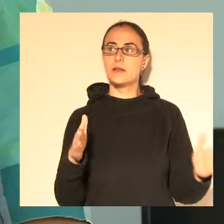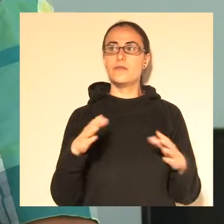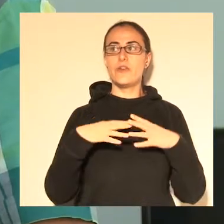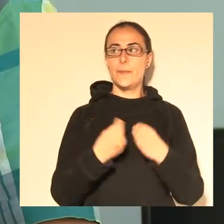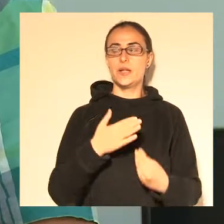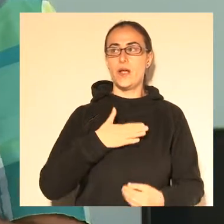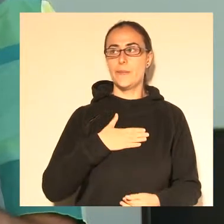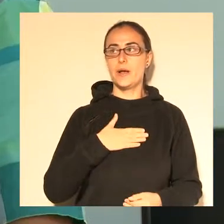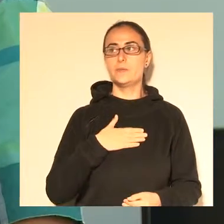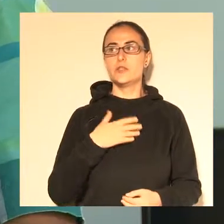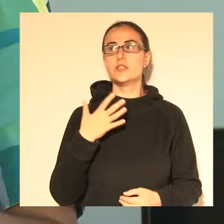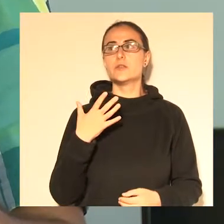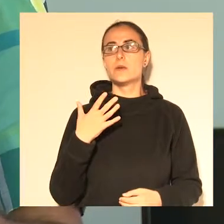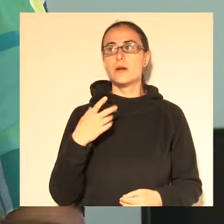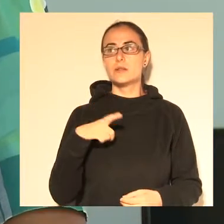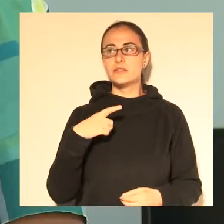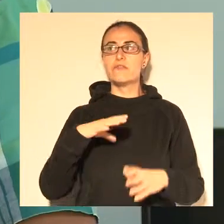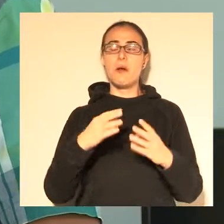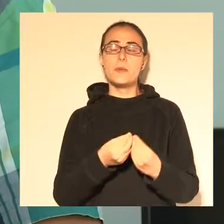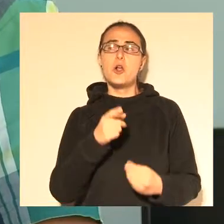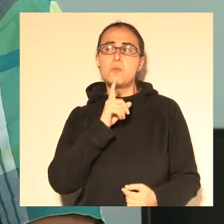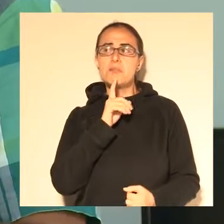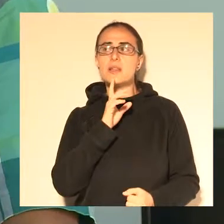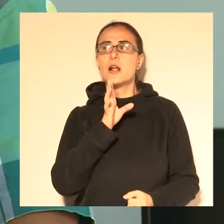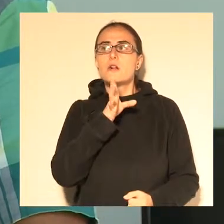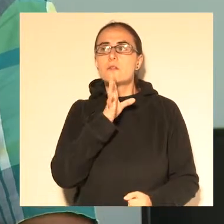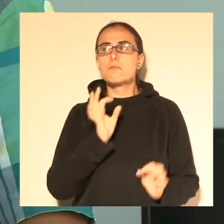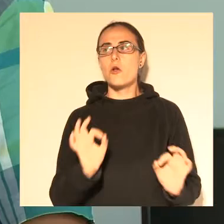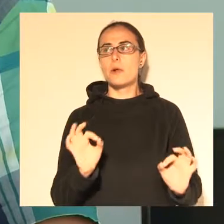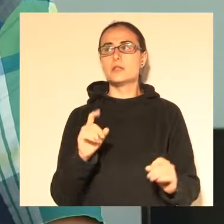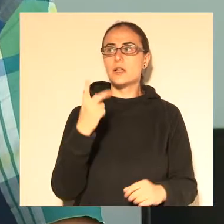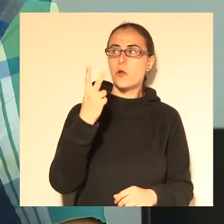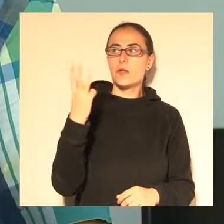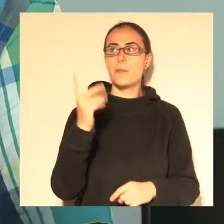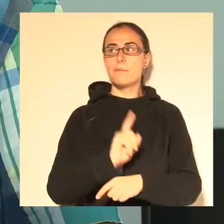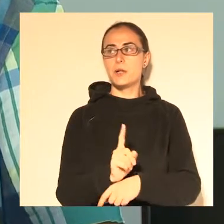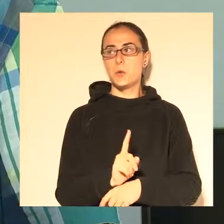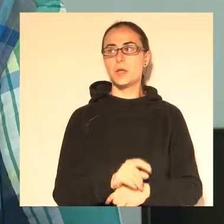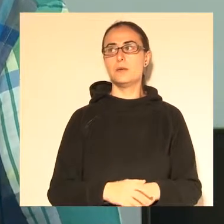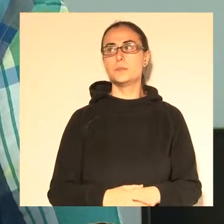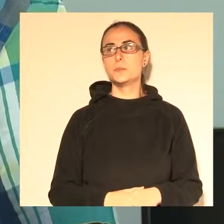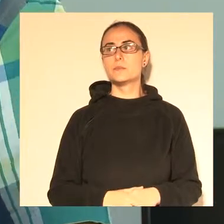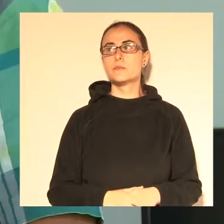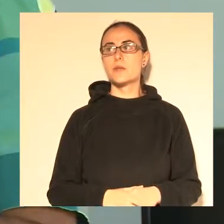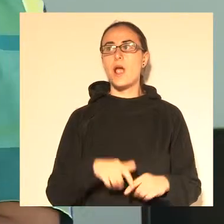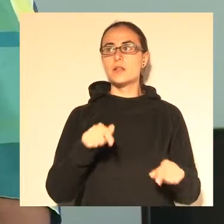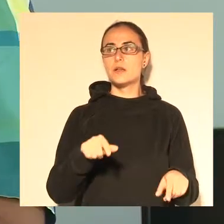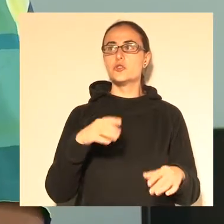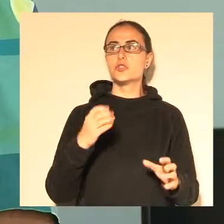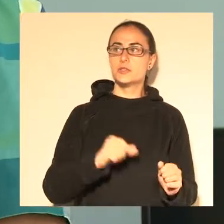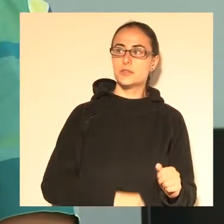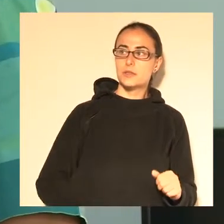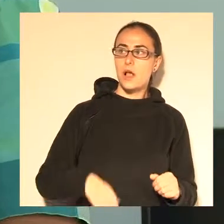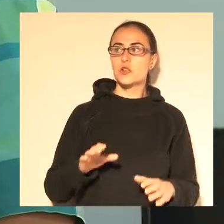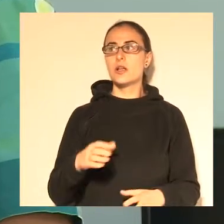Familia mea și o familie mă normală este de 3 4 minute adică acea cezariană